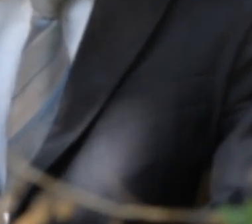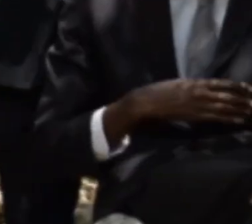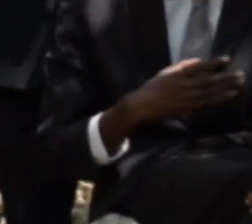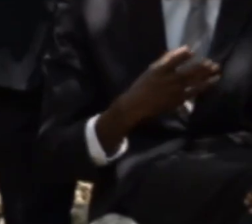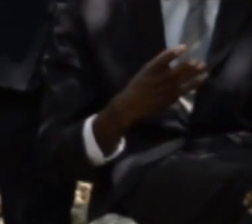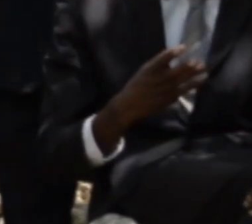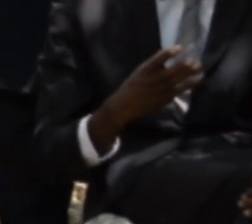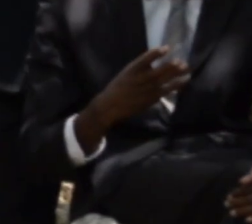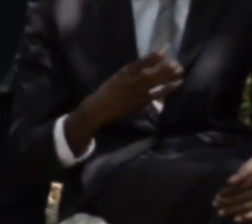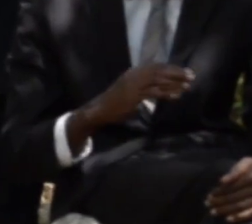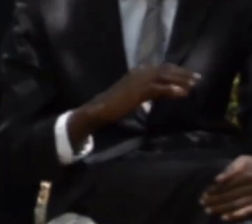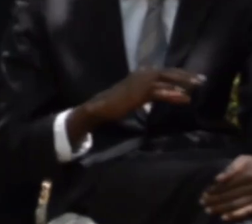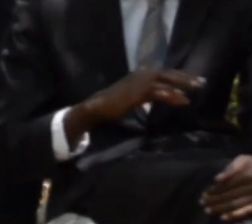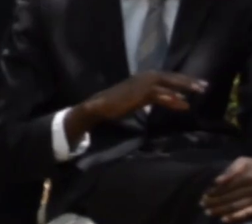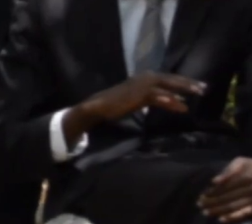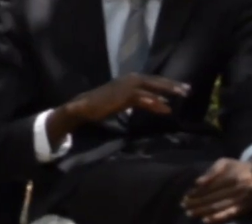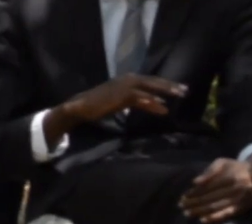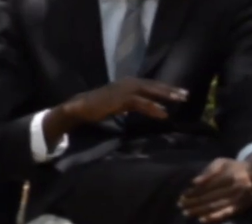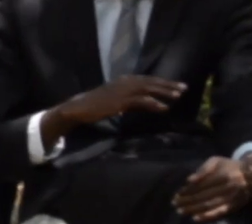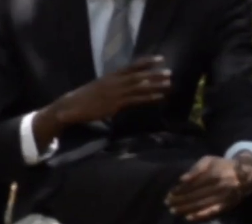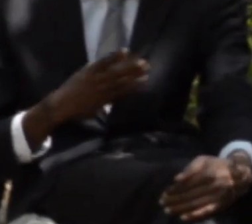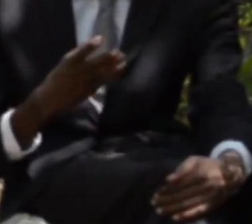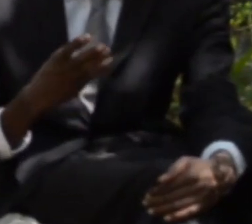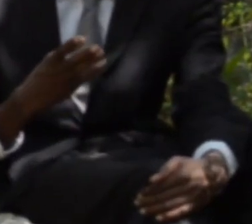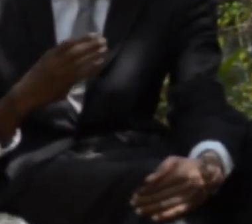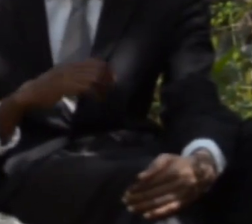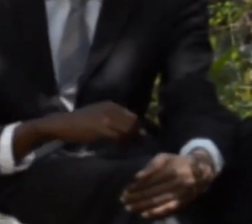anotibatsira, NDIANI